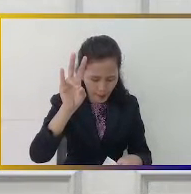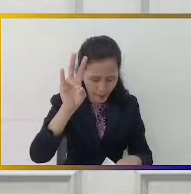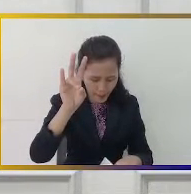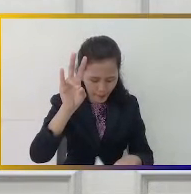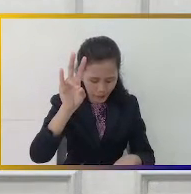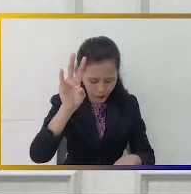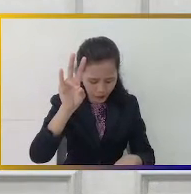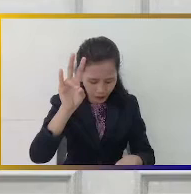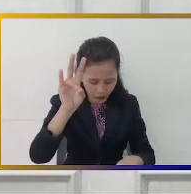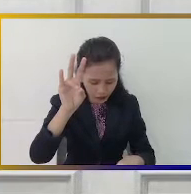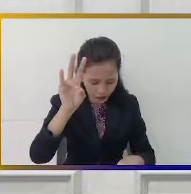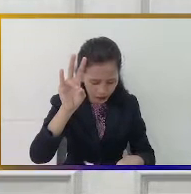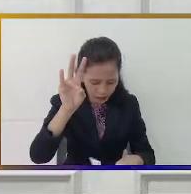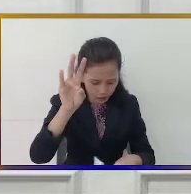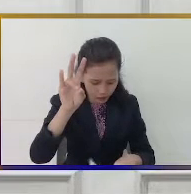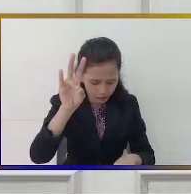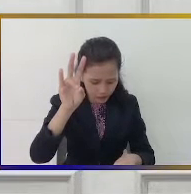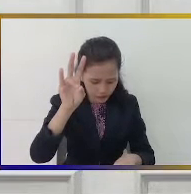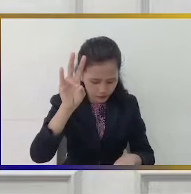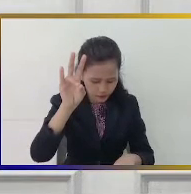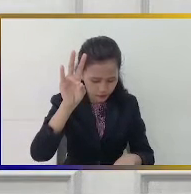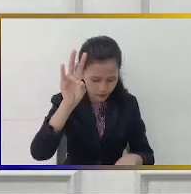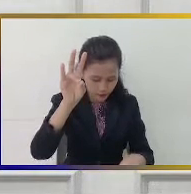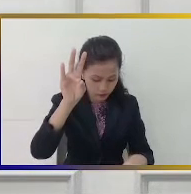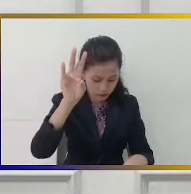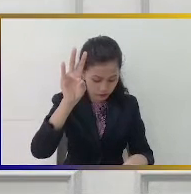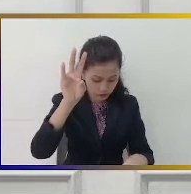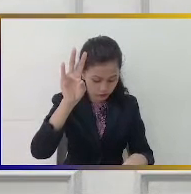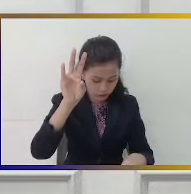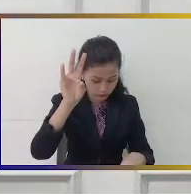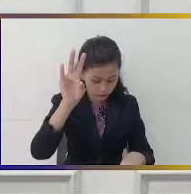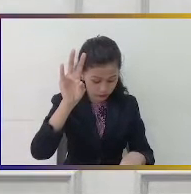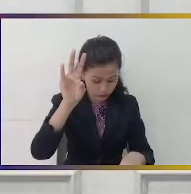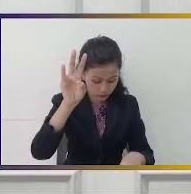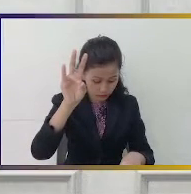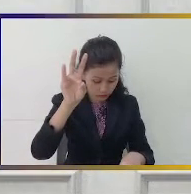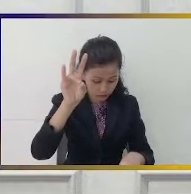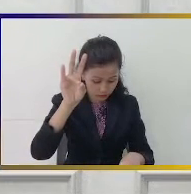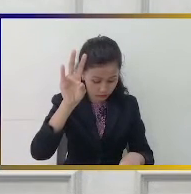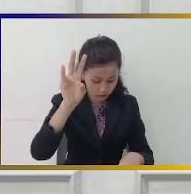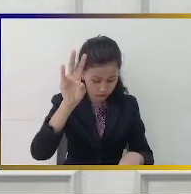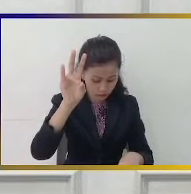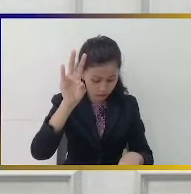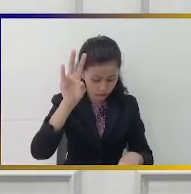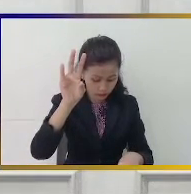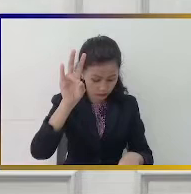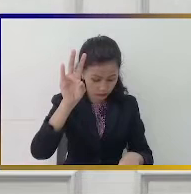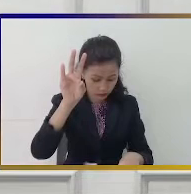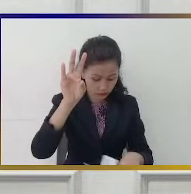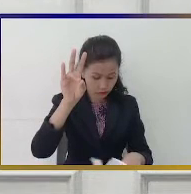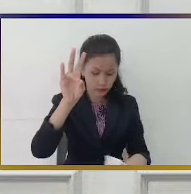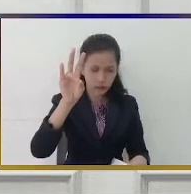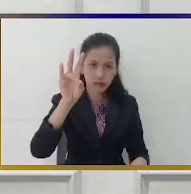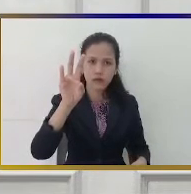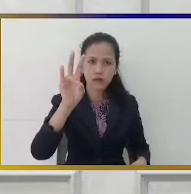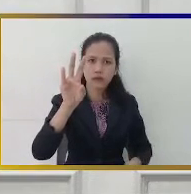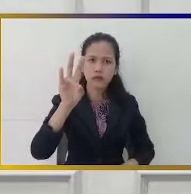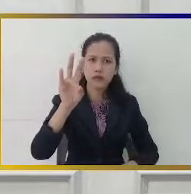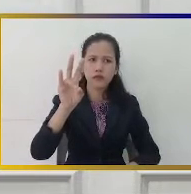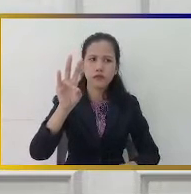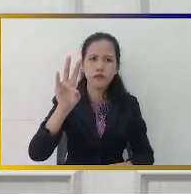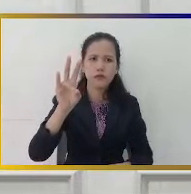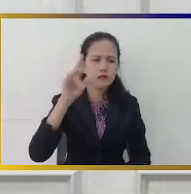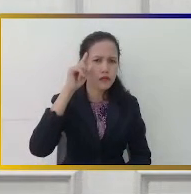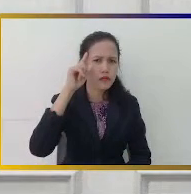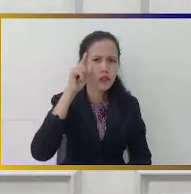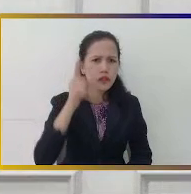the way, and when thou liest down, and when thou risest up. Isipin niyo kapatid, ang buong routine ng family